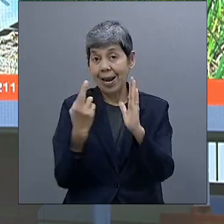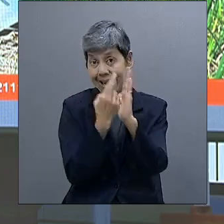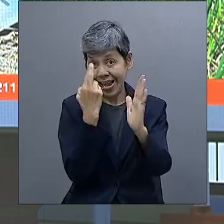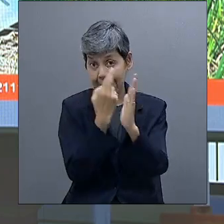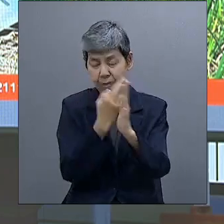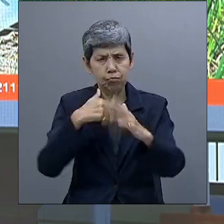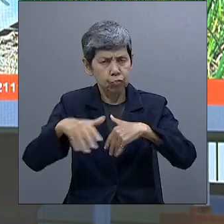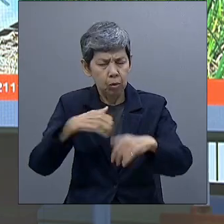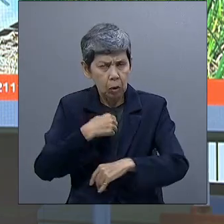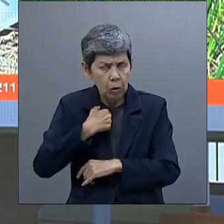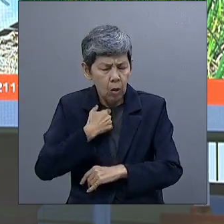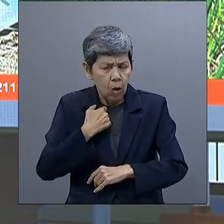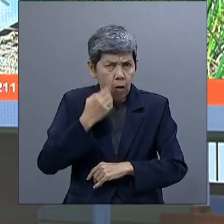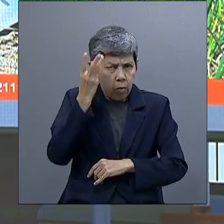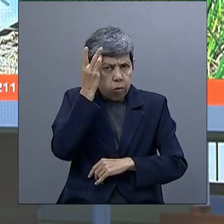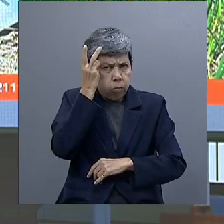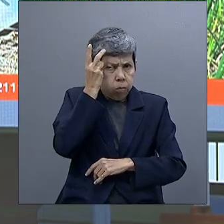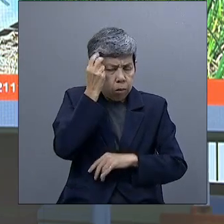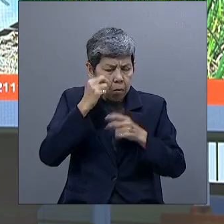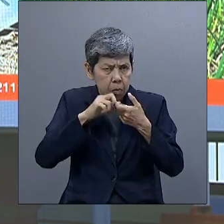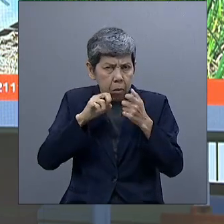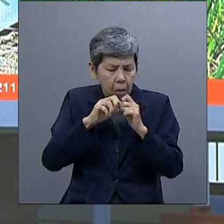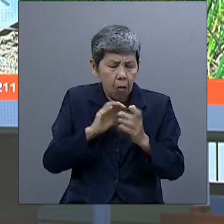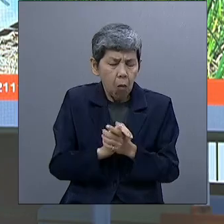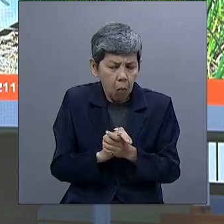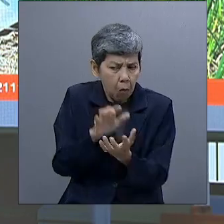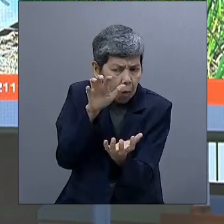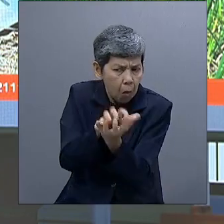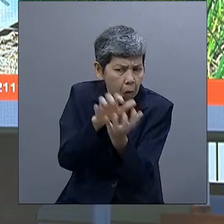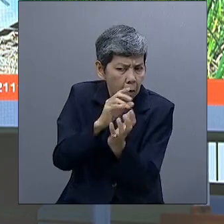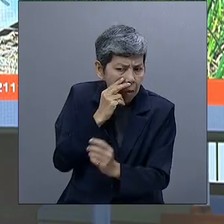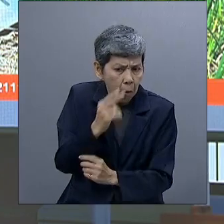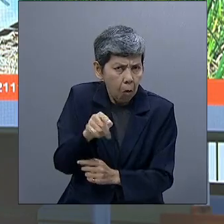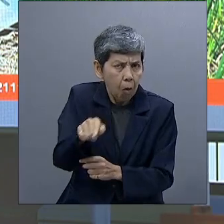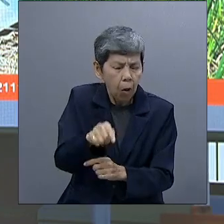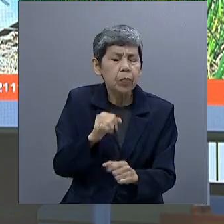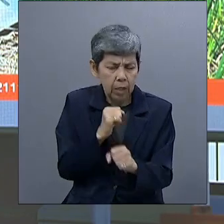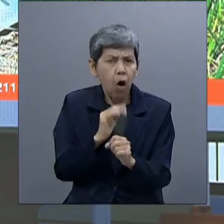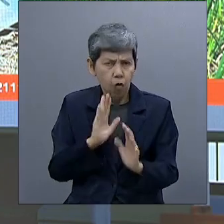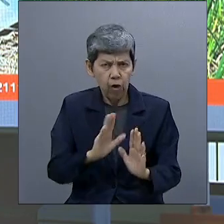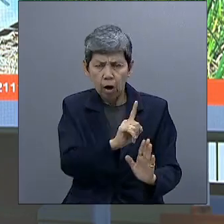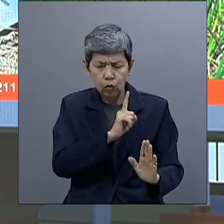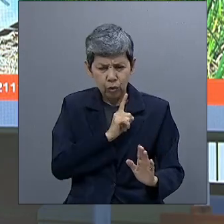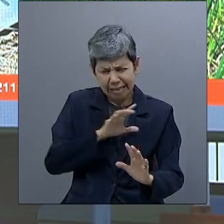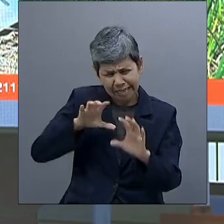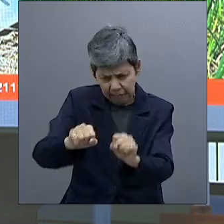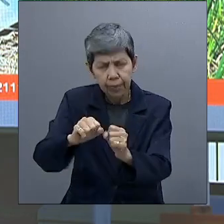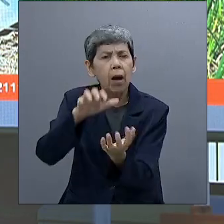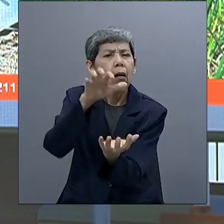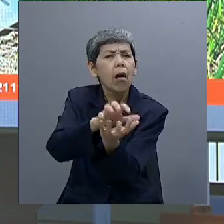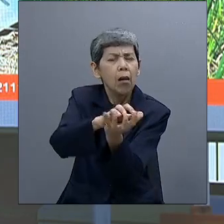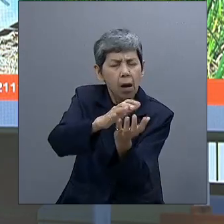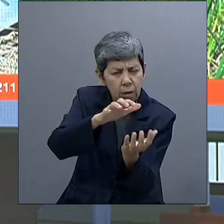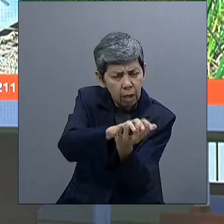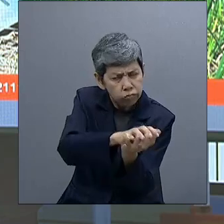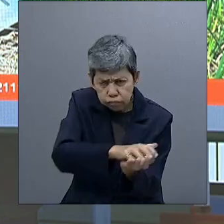าบอกว่ากังวลเหลือเกินว่าจะได้รับผลกระทบจากเรื่องนี้นะคะอยากจะให้หน่วยงานที่เกี่ยวข้องเนี่ยมาจับจระเข้ออกไปจากพื้น